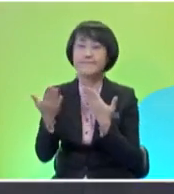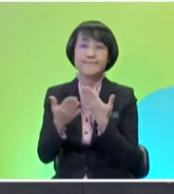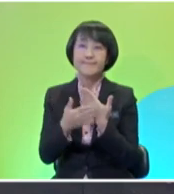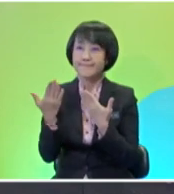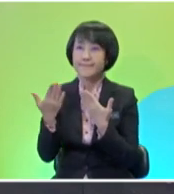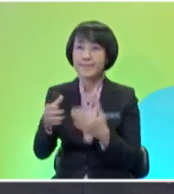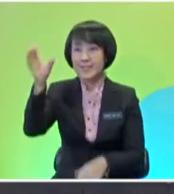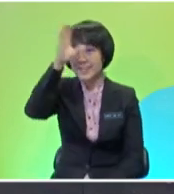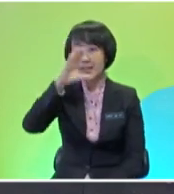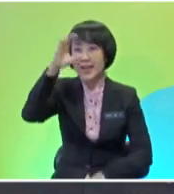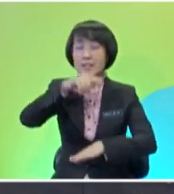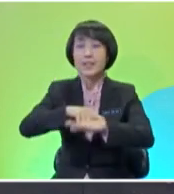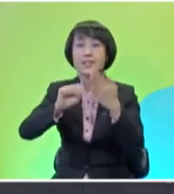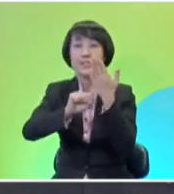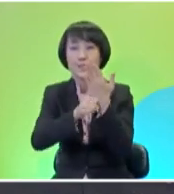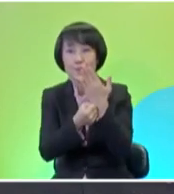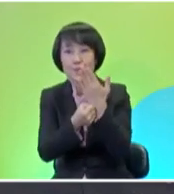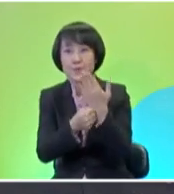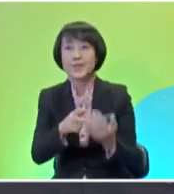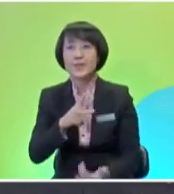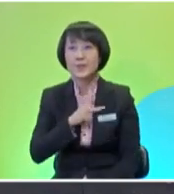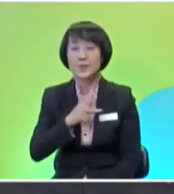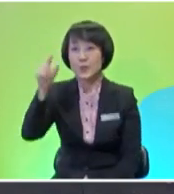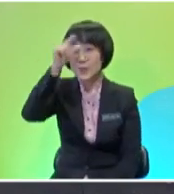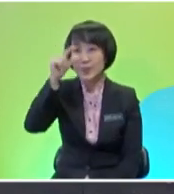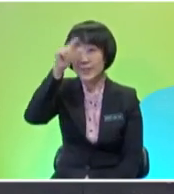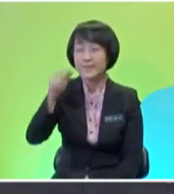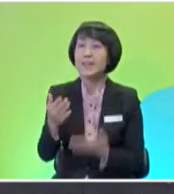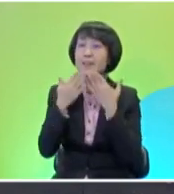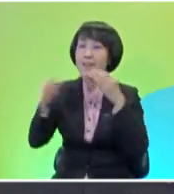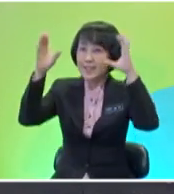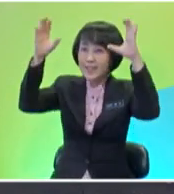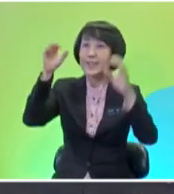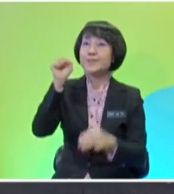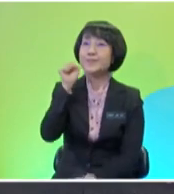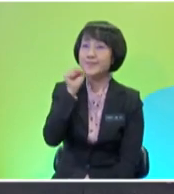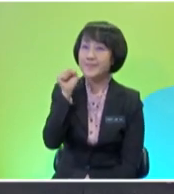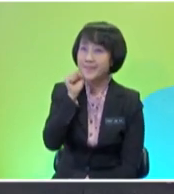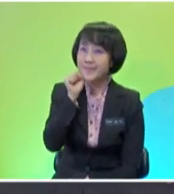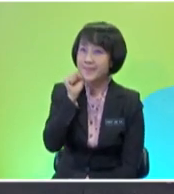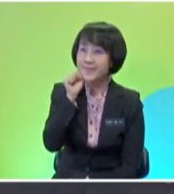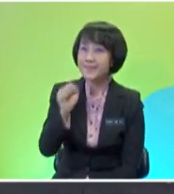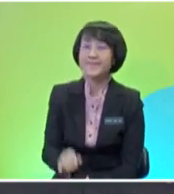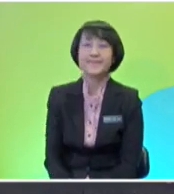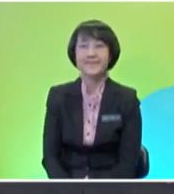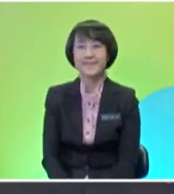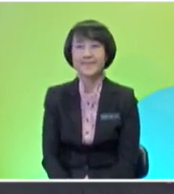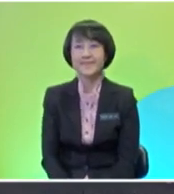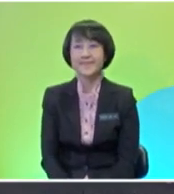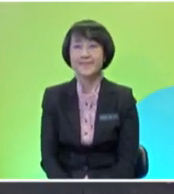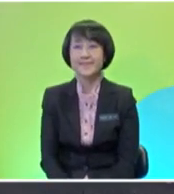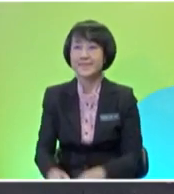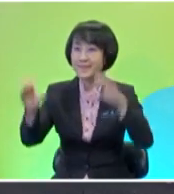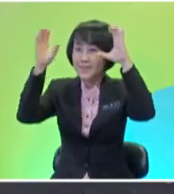cari di sumberku. Terima kasih lagi sekali kepada Cikgu Suhailah kerana menemani Irfan untuk hari ini. Tetapi seperti biasa, Cikgu